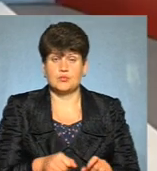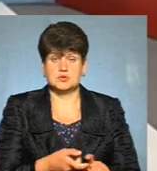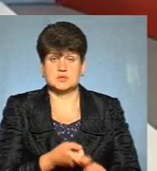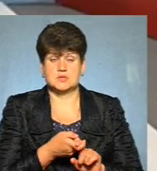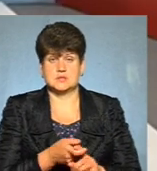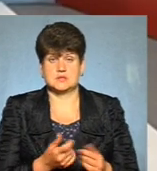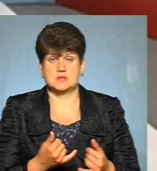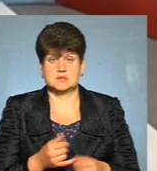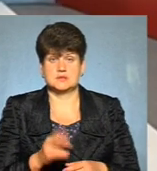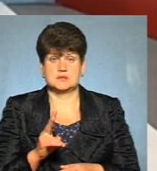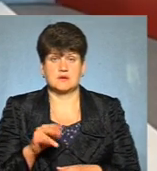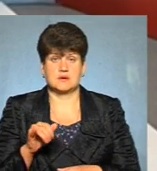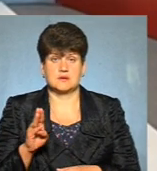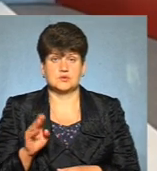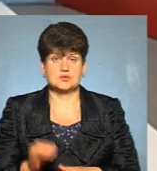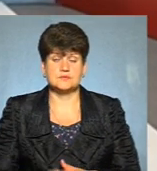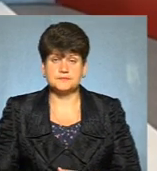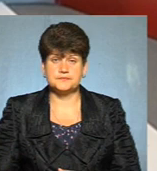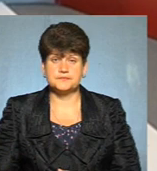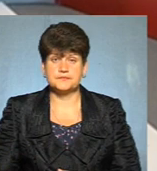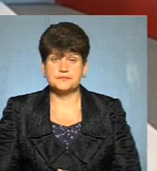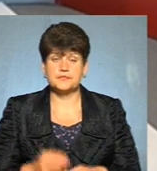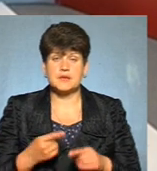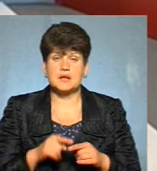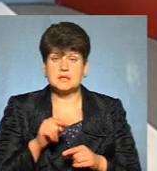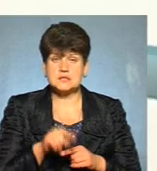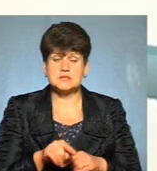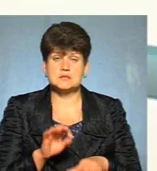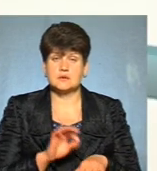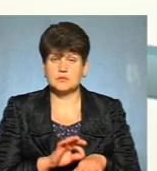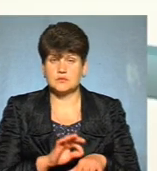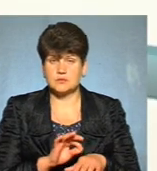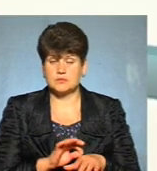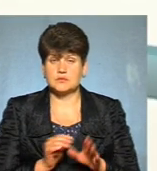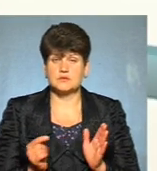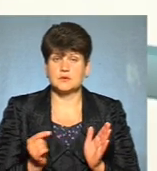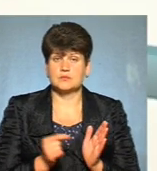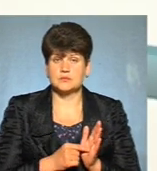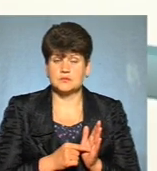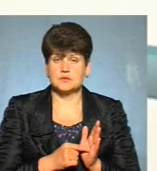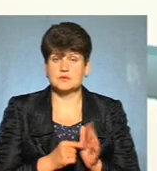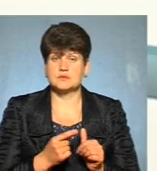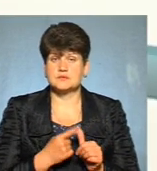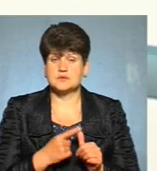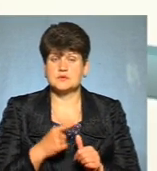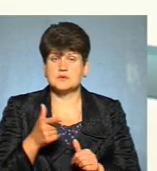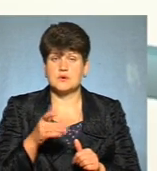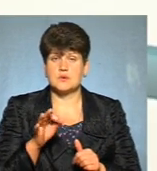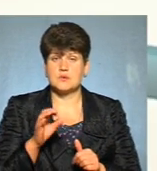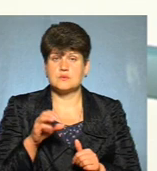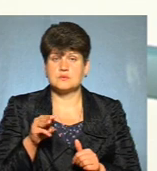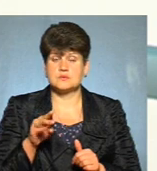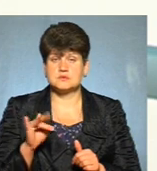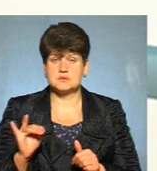від кліщів. Ці хвороби, вони відносяться до гострих, але з